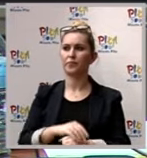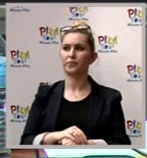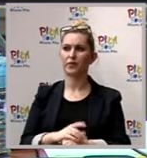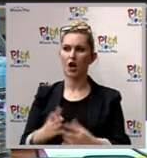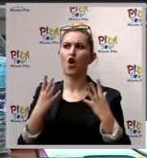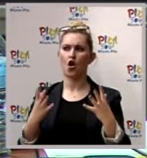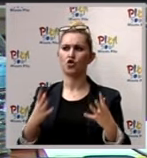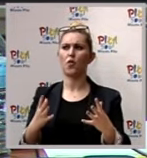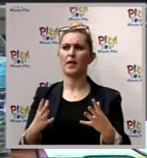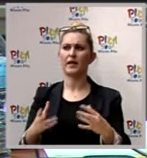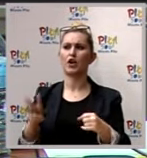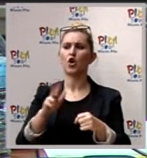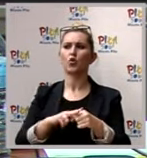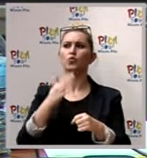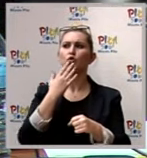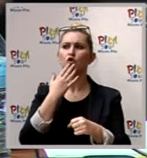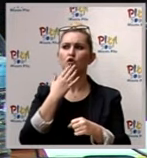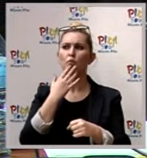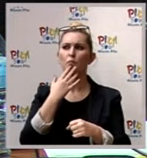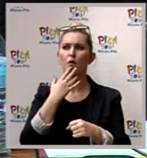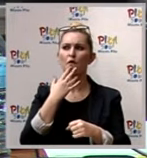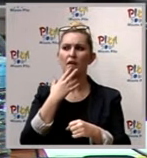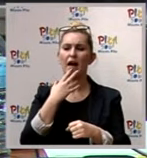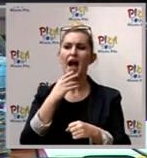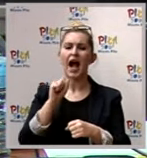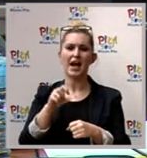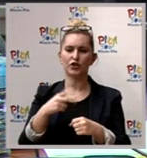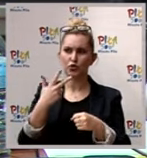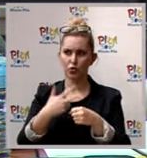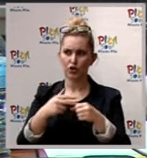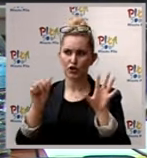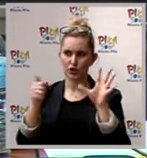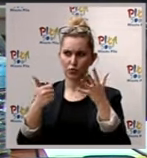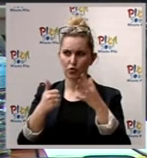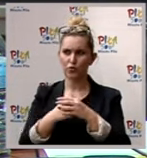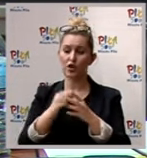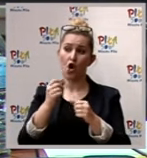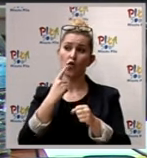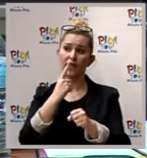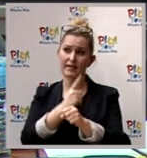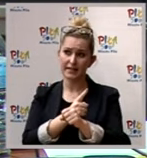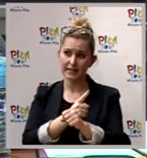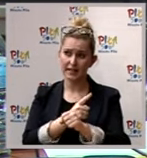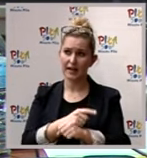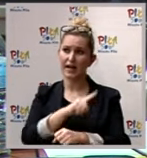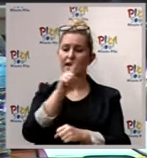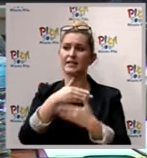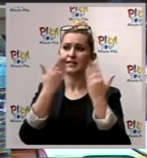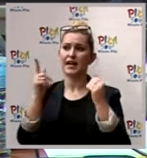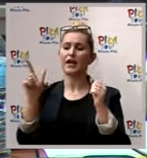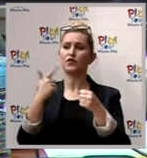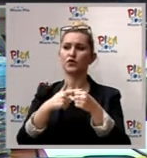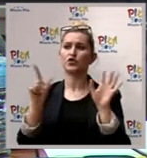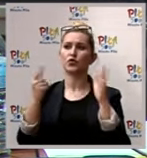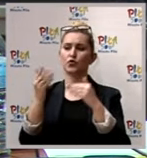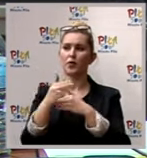ustęp 5 i wydanych decyzjach, o których mowa w artykule 37 ustęp 6 i 7 ustawy z dnia